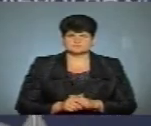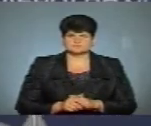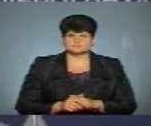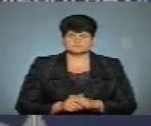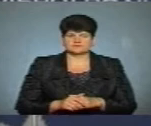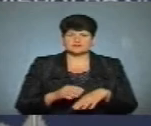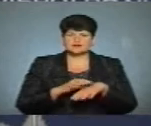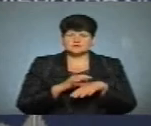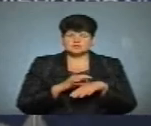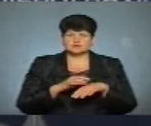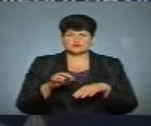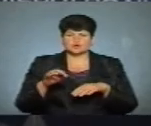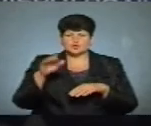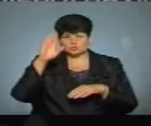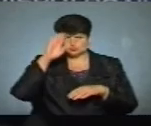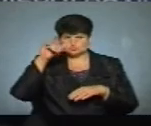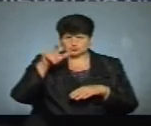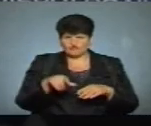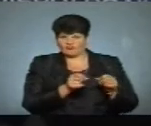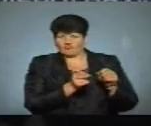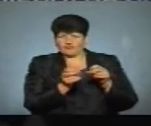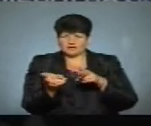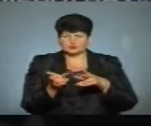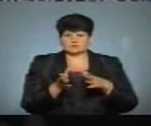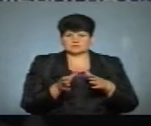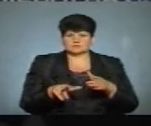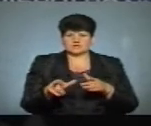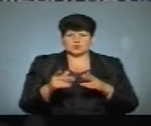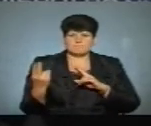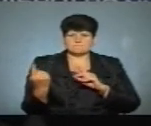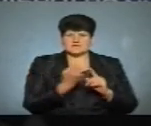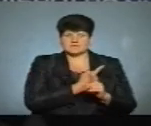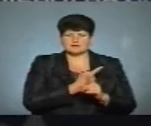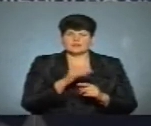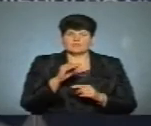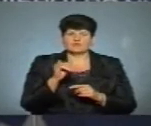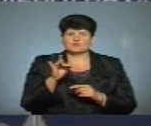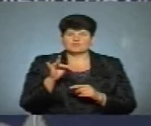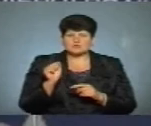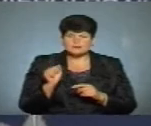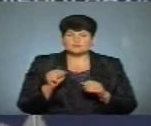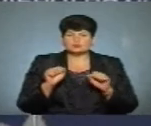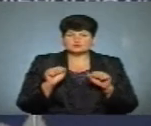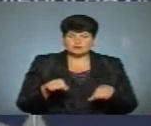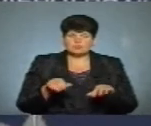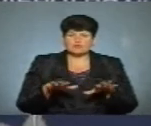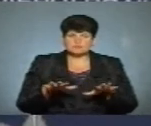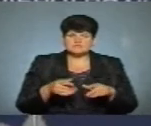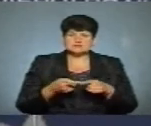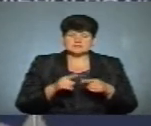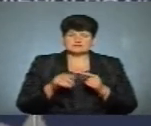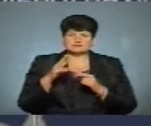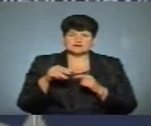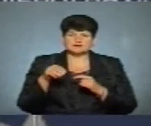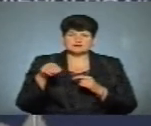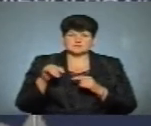Тіло чоловіка викинуло на зустрічну смугу, де його переїхала зустрічна фура. Крім цього, ймовірно, по місцю цієї дорожньо-транспортної